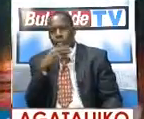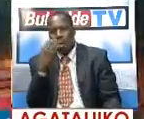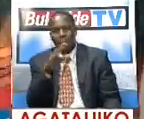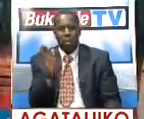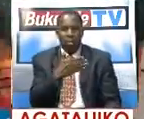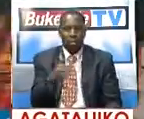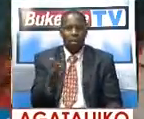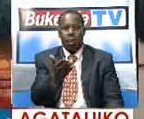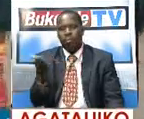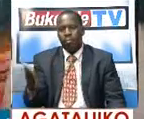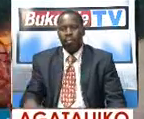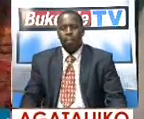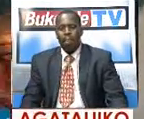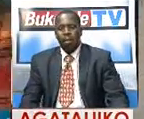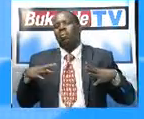TV.